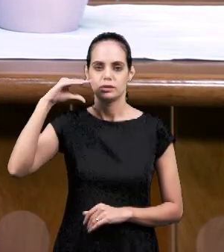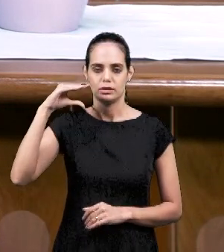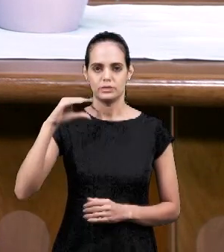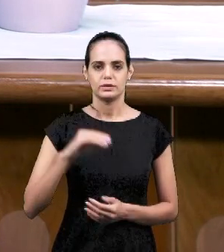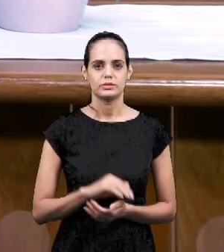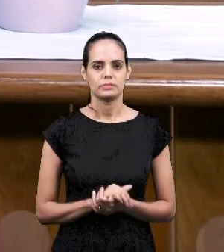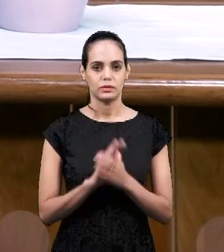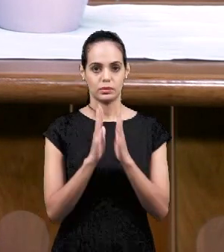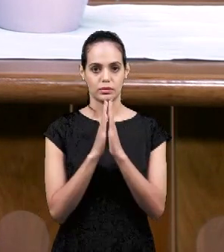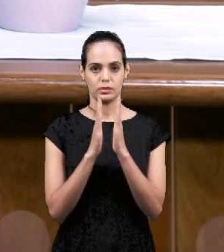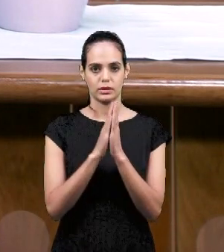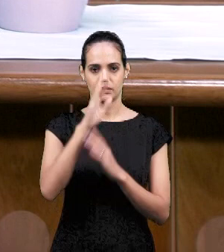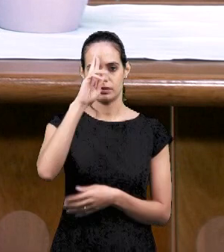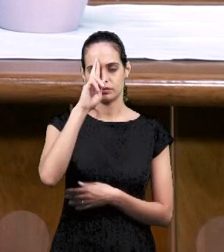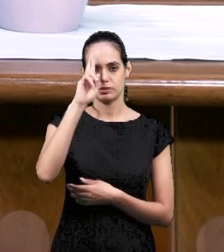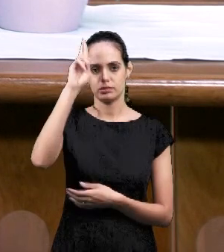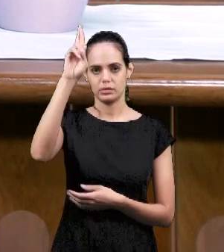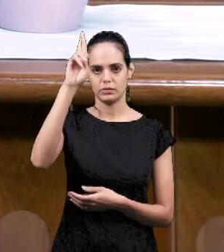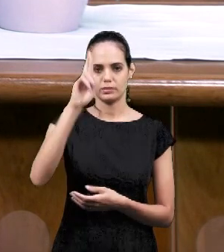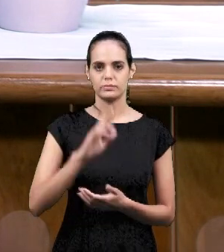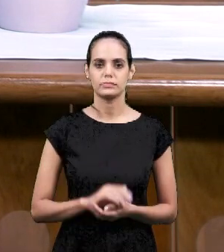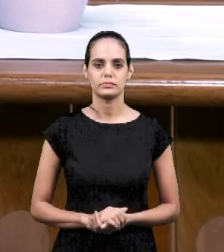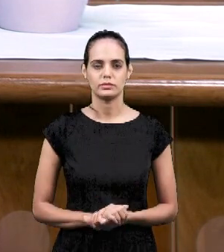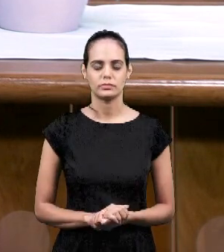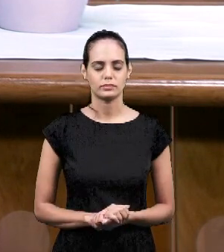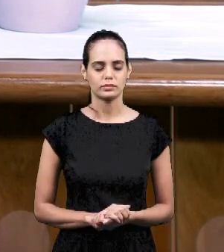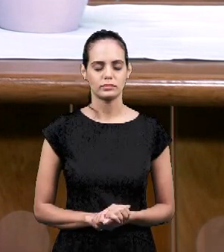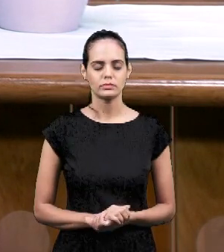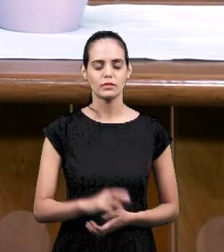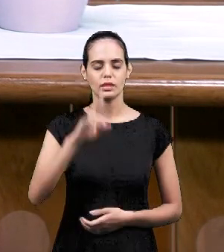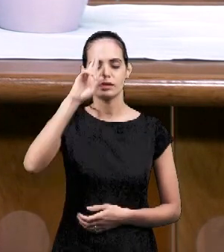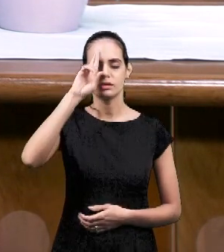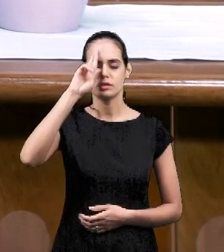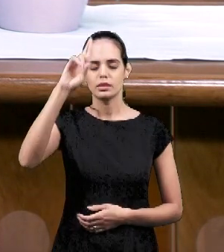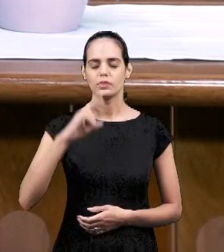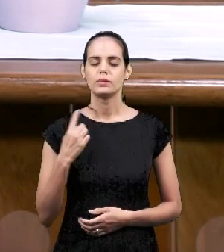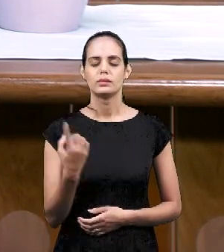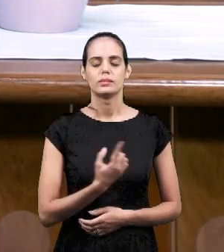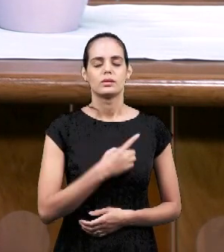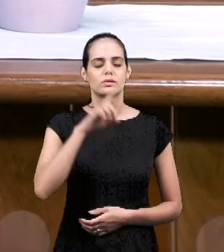enfants intermédiaires et adolescents. Prions au Seigneur notre Dieu.